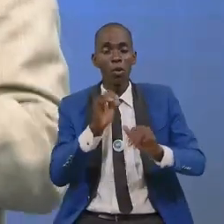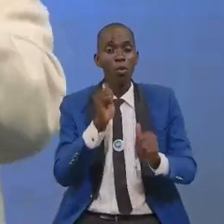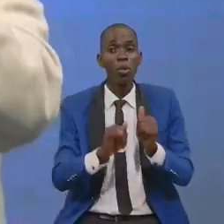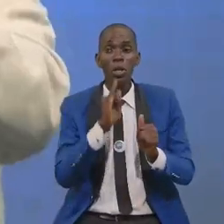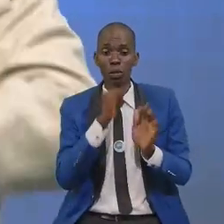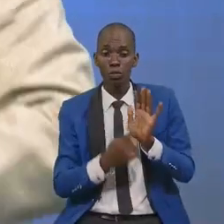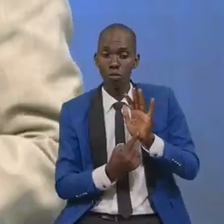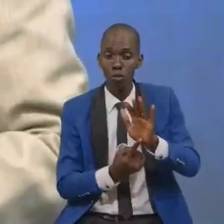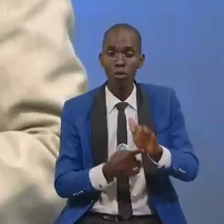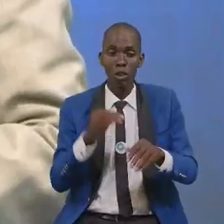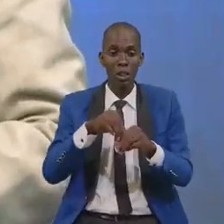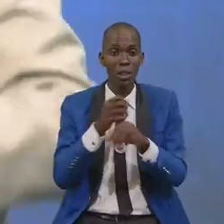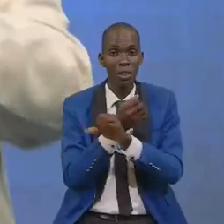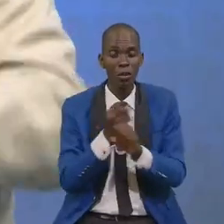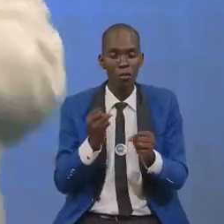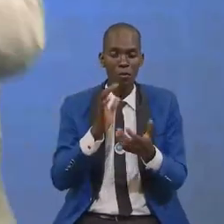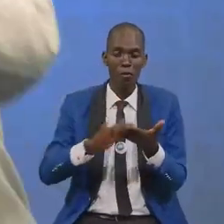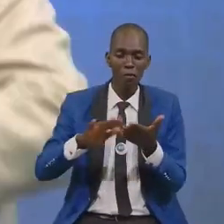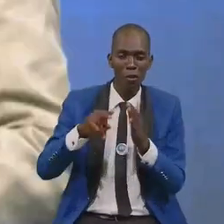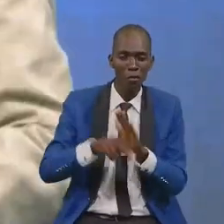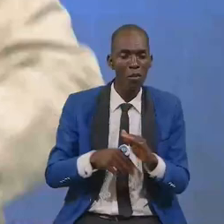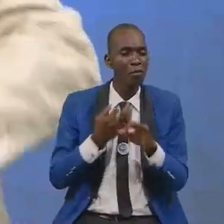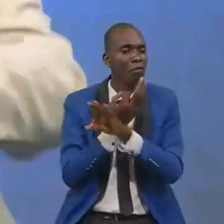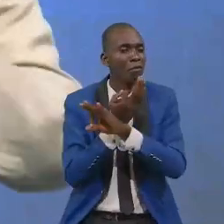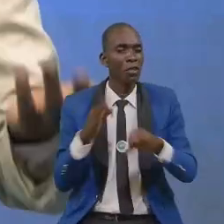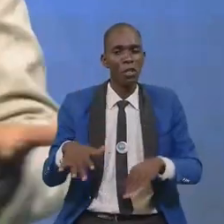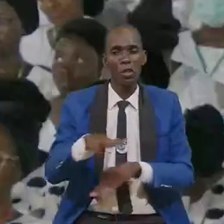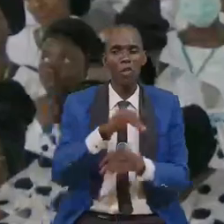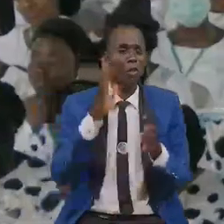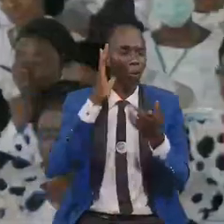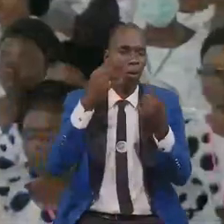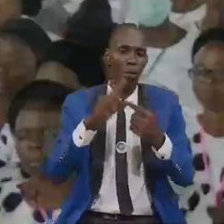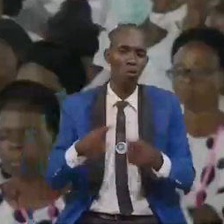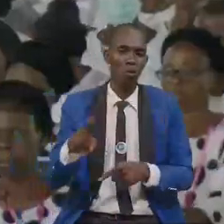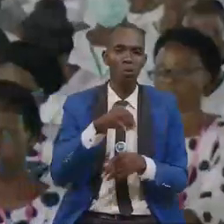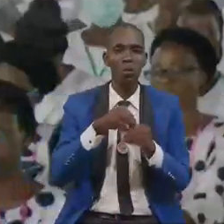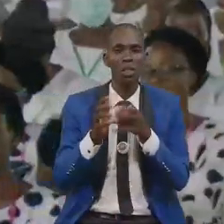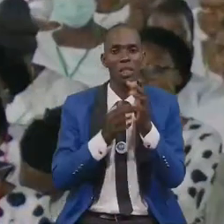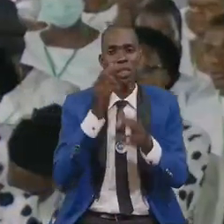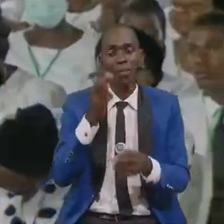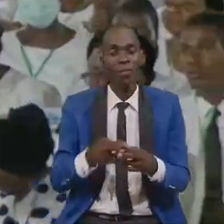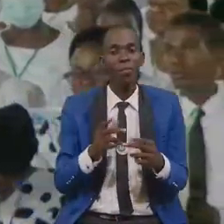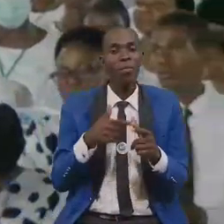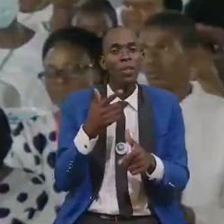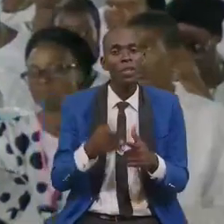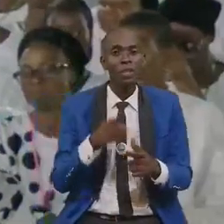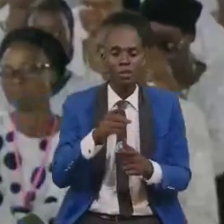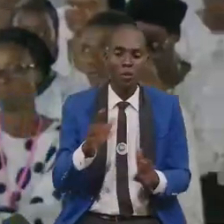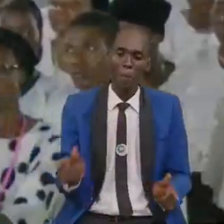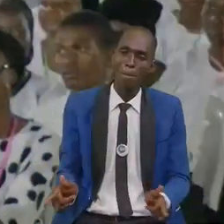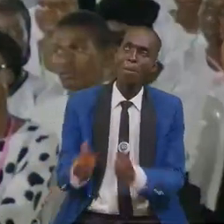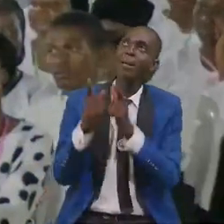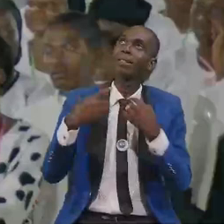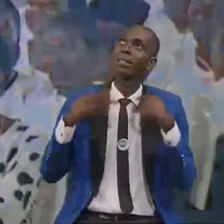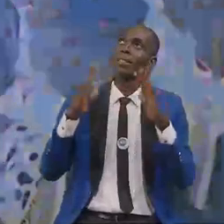reflète dans le salut le pardon la libération te parviendra alors tu tu vas